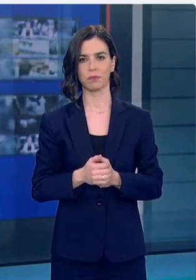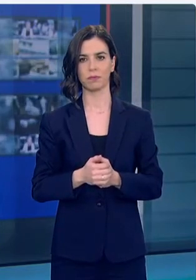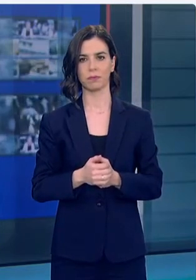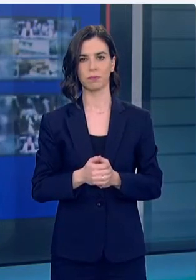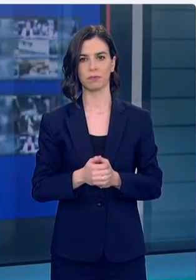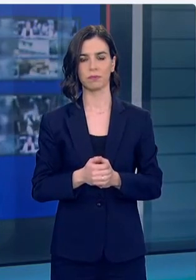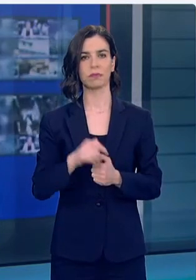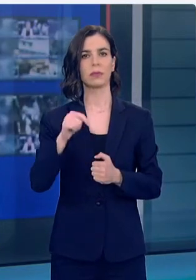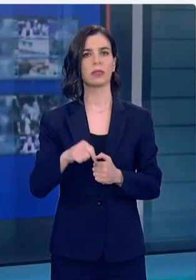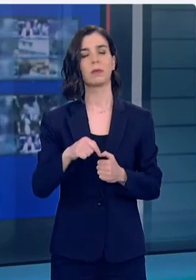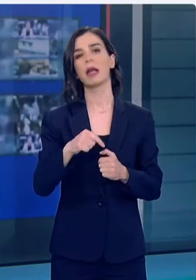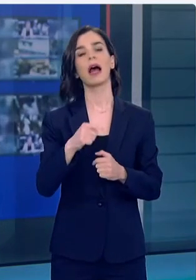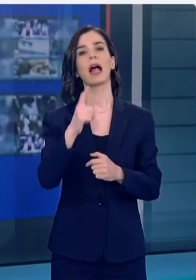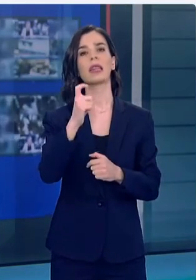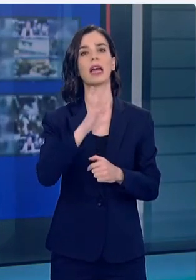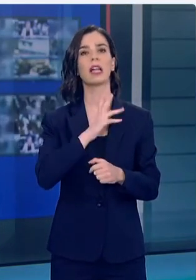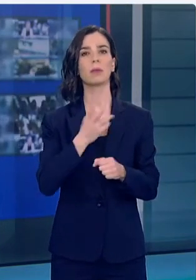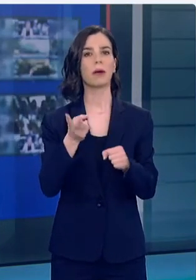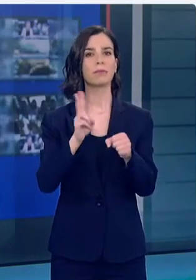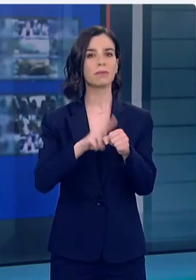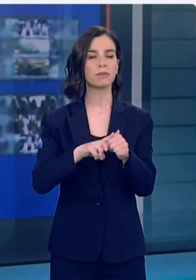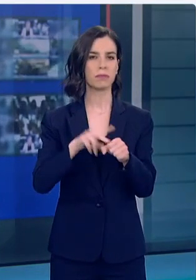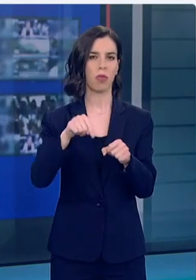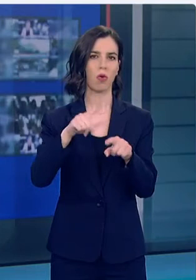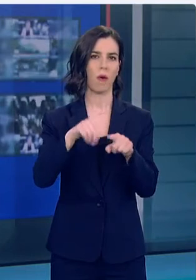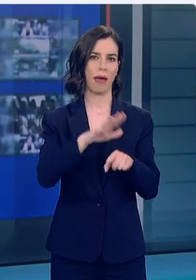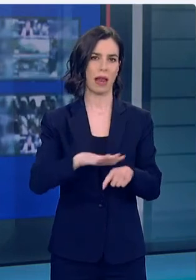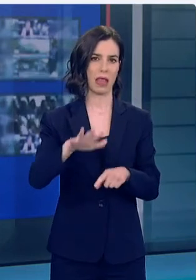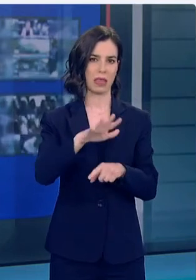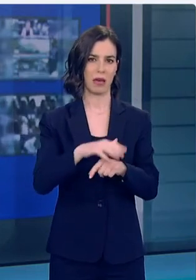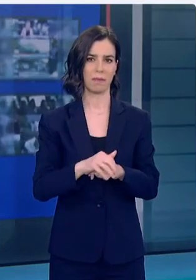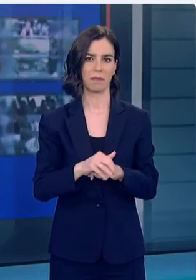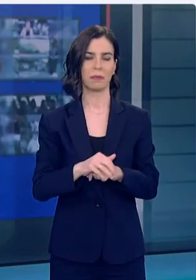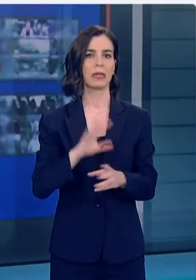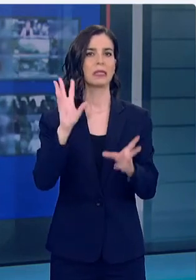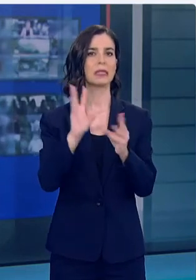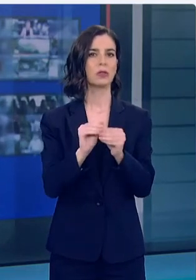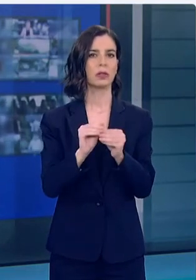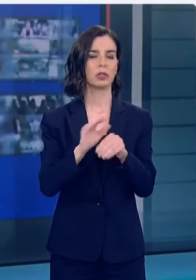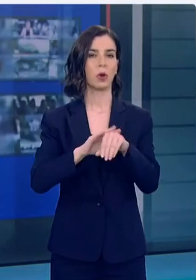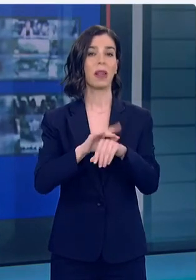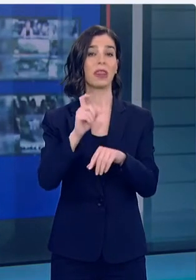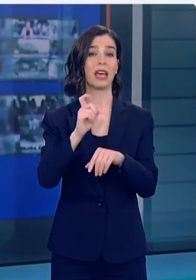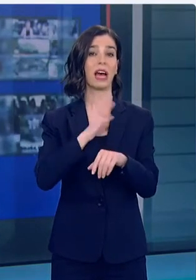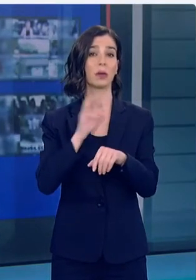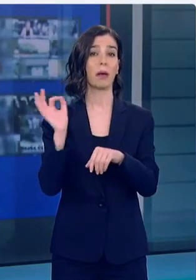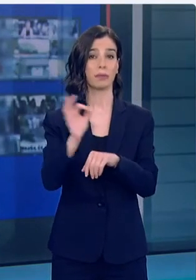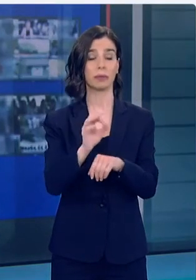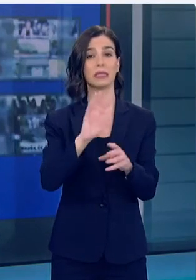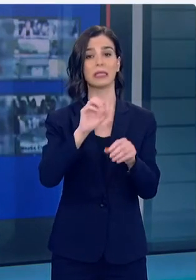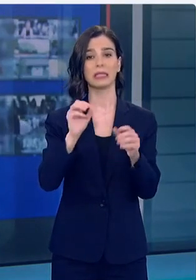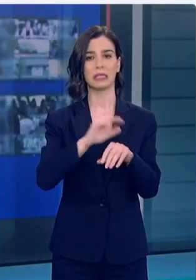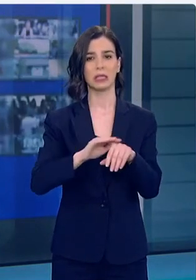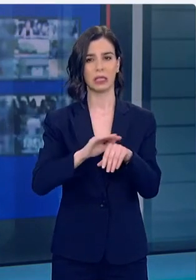Σήμερα ανακοινώνουμε 10 νέα κρούσματα του νέου ιού στη χώρα μας. Ο συνολικός αριθμός των κρουσμάτων ανέρχεται στα